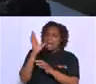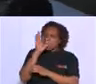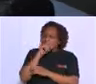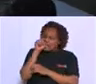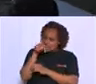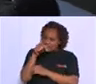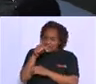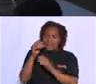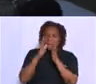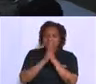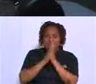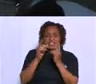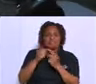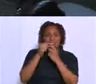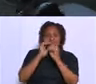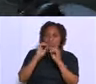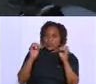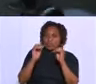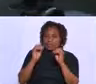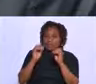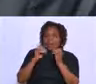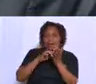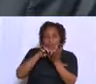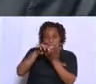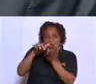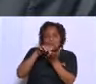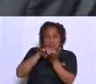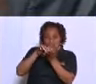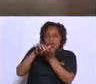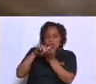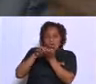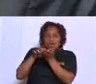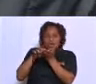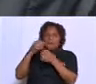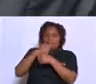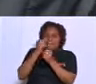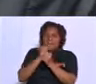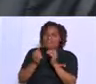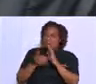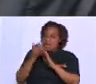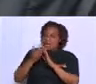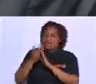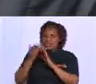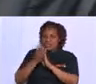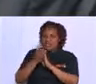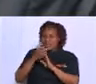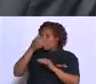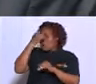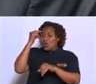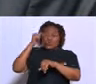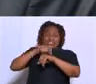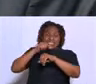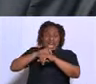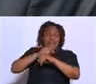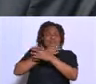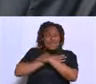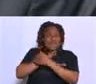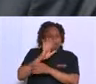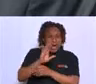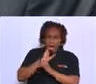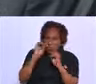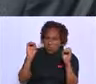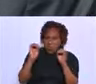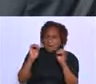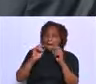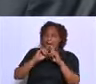haya maalum. Tembea mahali ulipo. Tembea mahali ulipo. Naomba uweze kufanya haraka, tembea kwa haraka maana muda usio rafiki. Lakini